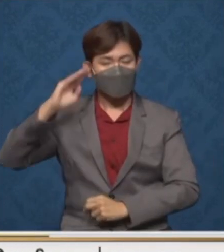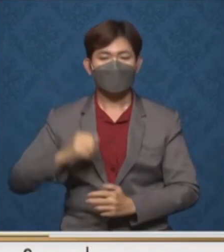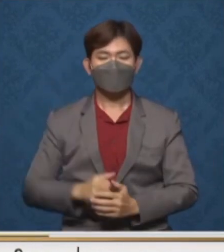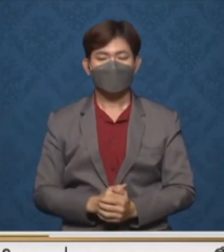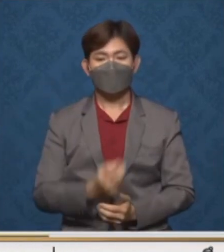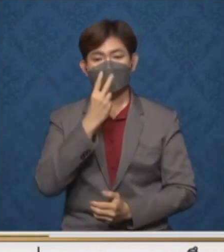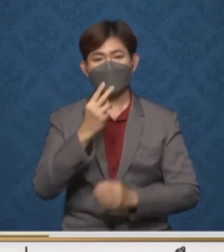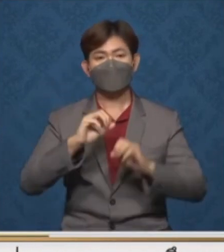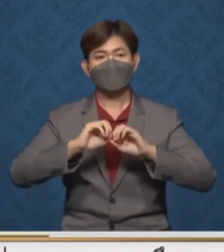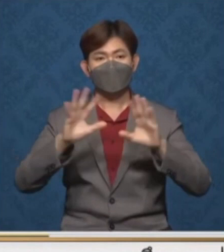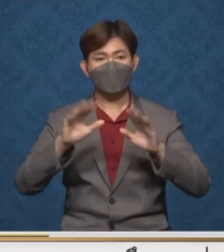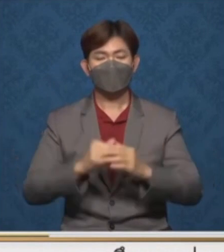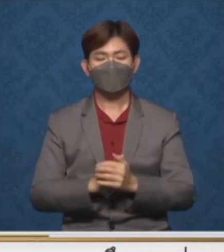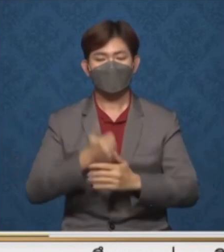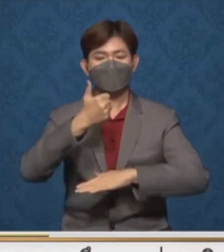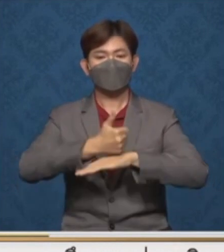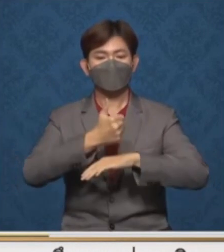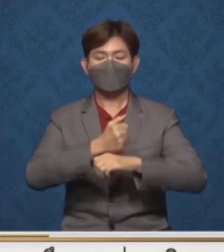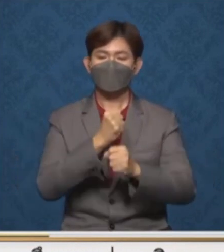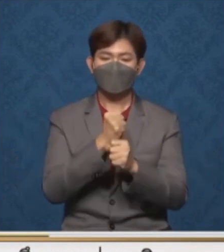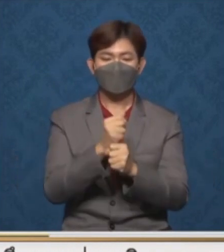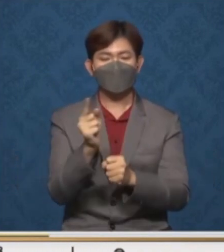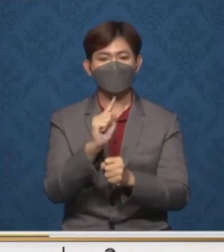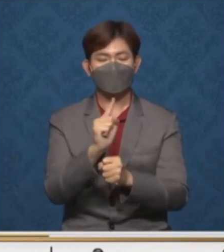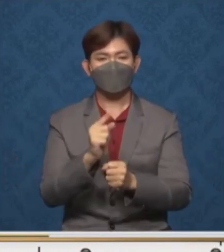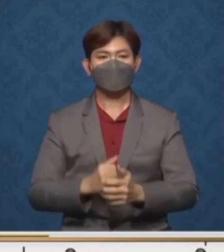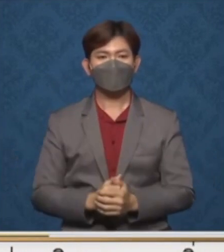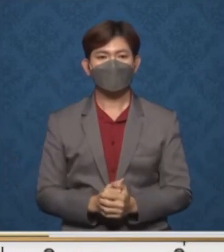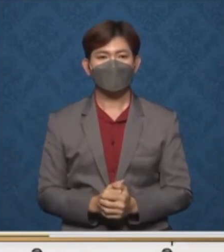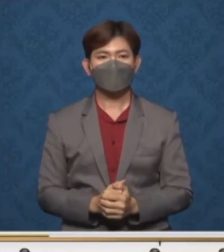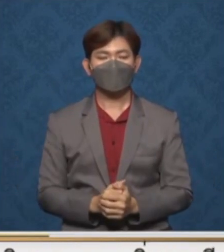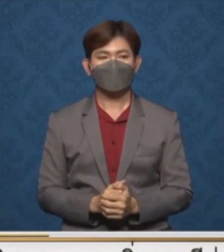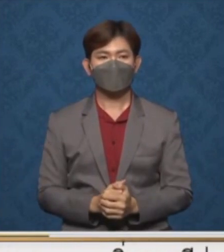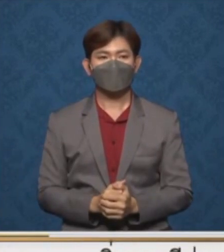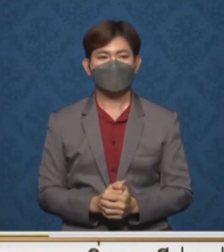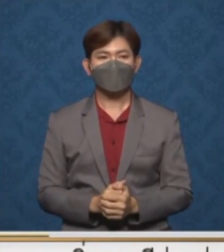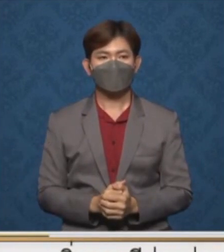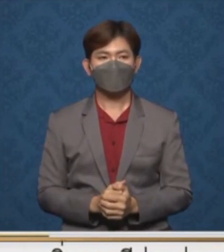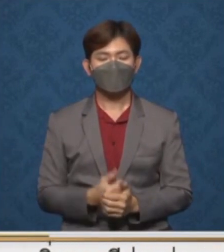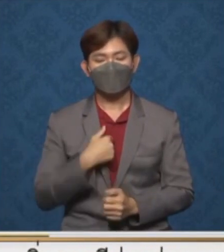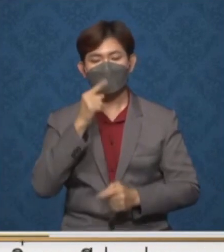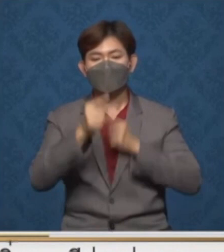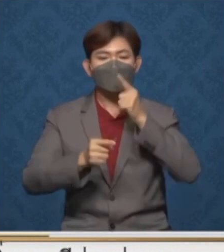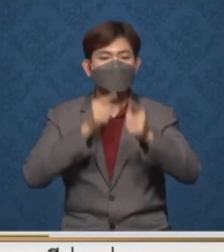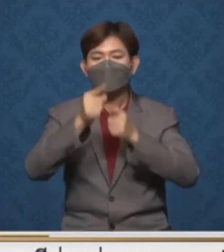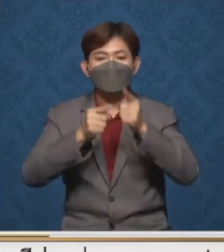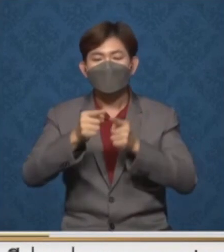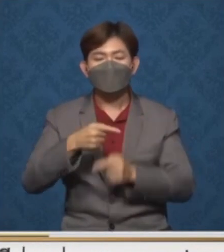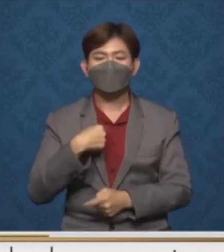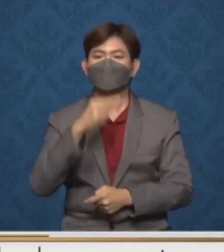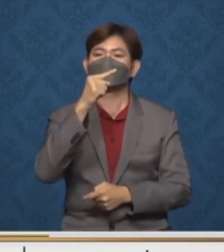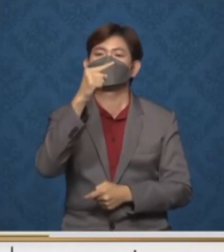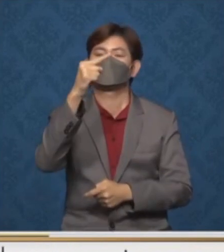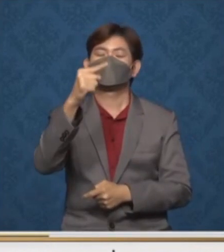าพเป็นผู้นำที่ขับเคลื่อนการทำงานแล้วถูกการแล้วถูกด่าประจำประจำทุ